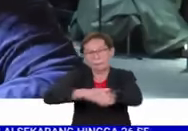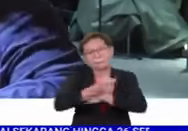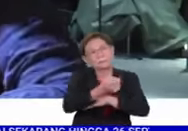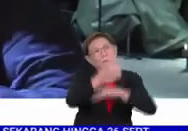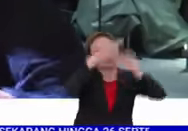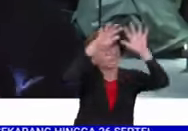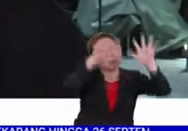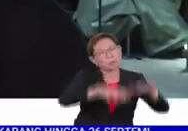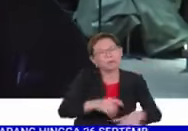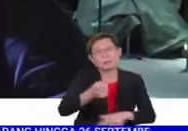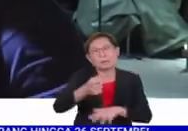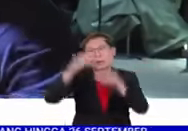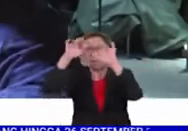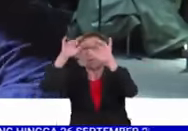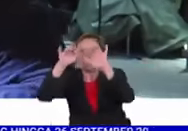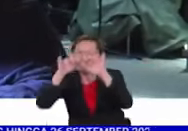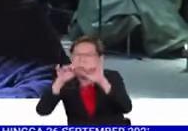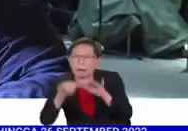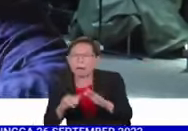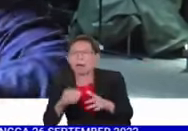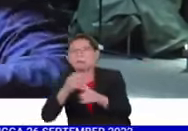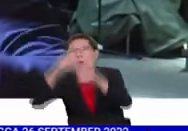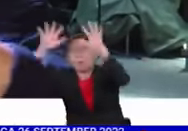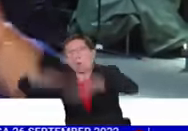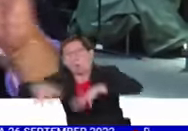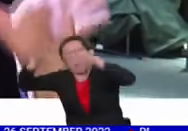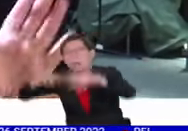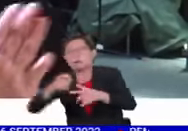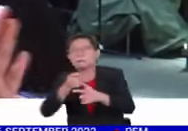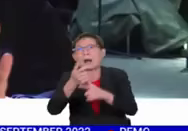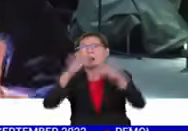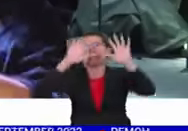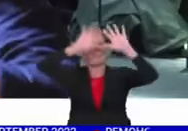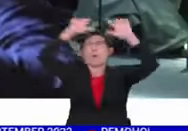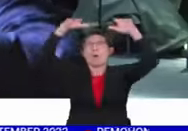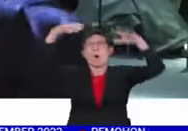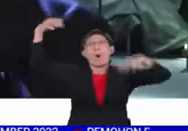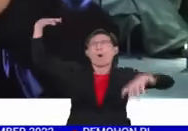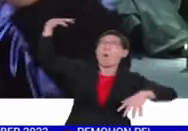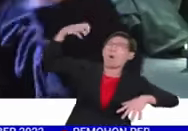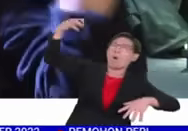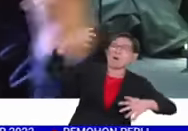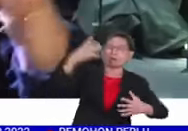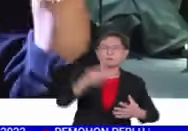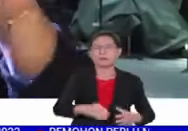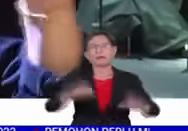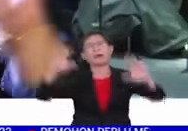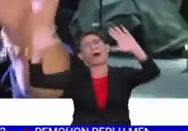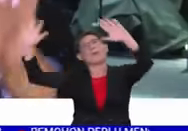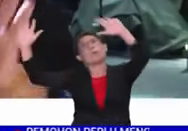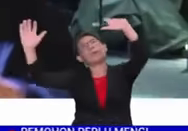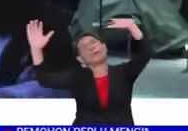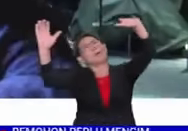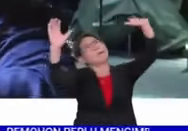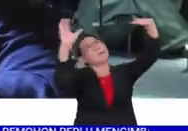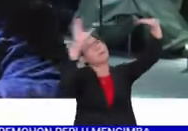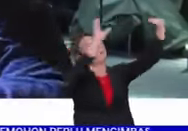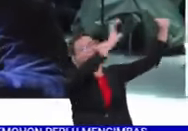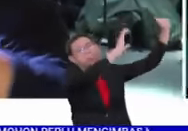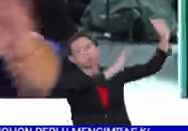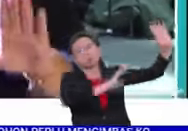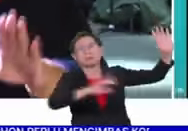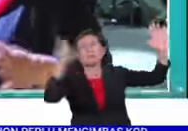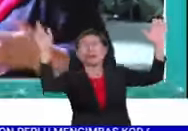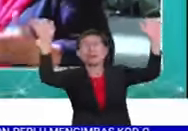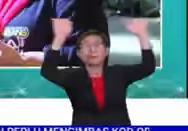hujan, sekejap gerimis, sekejap boleh jadi lebat, sekejap matahari bersinar dan sekejap awan akan berlalu